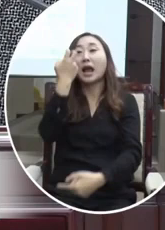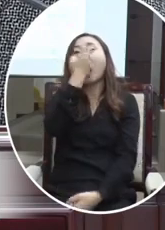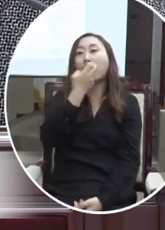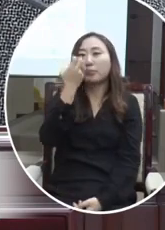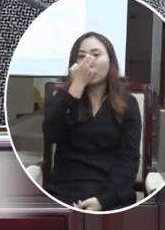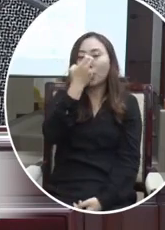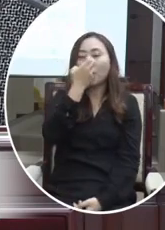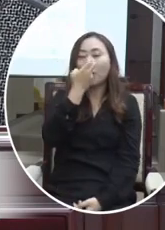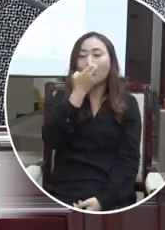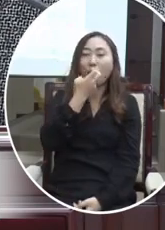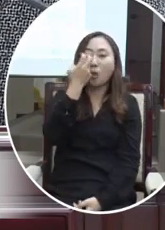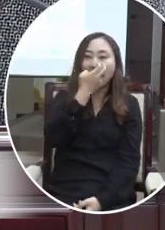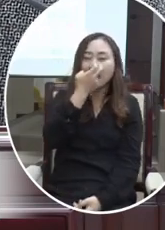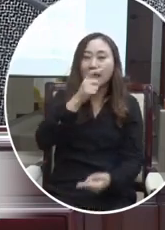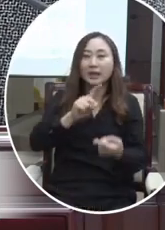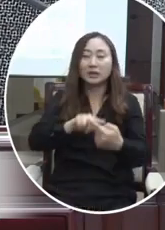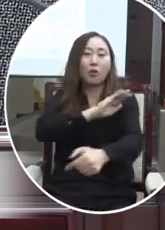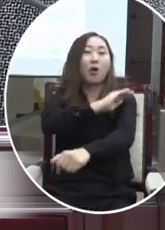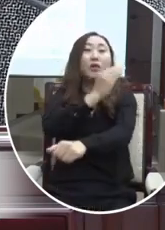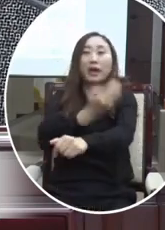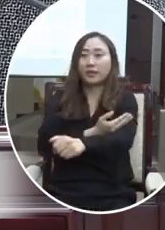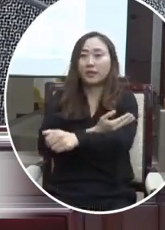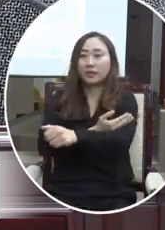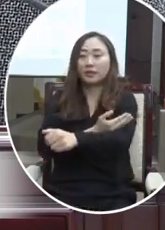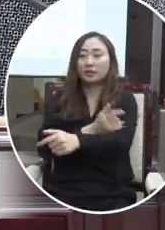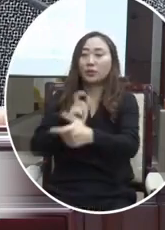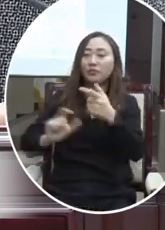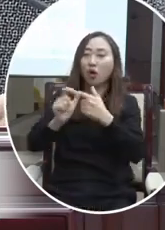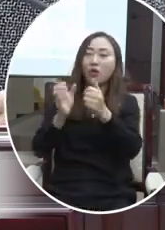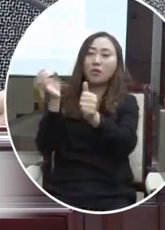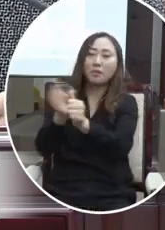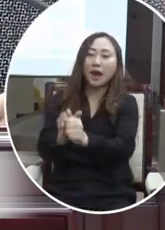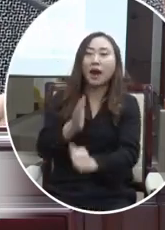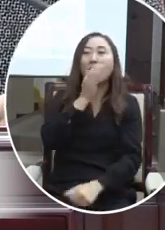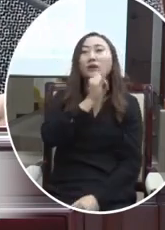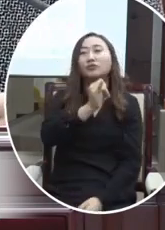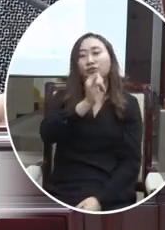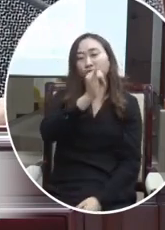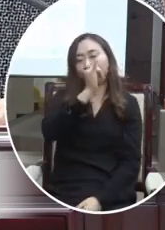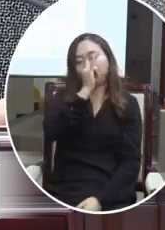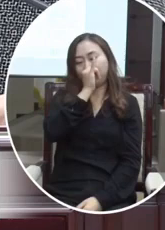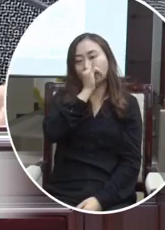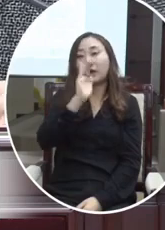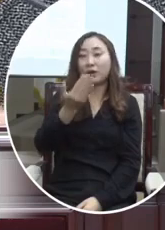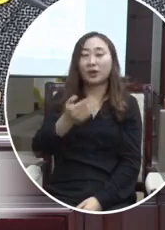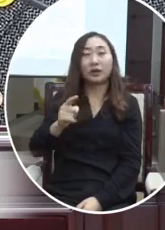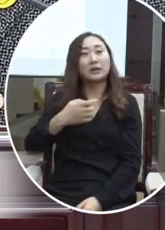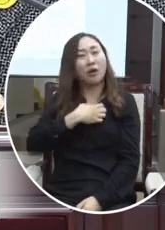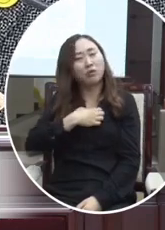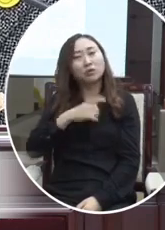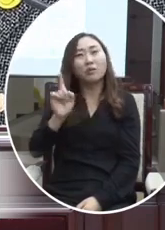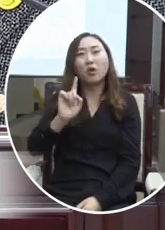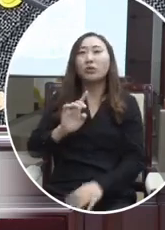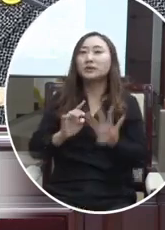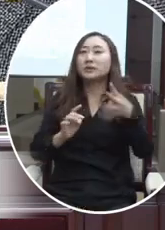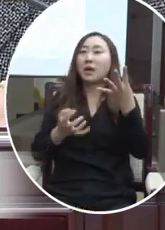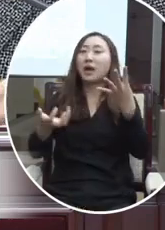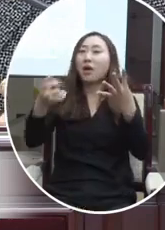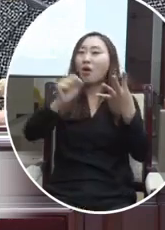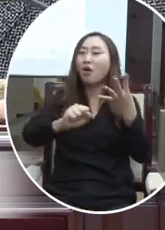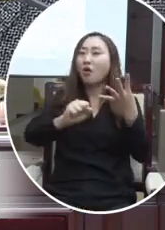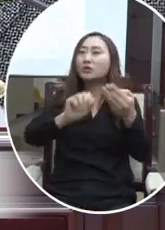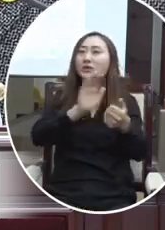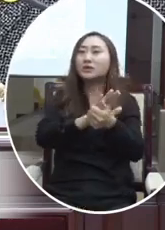어떤 감독이 권리 감독 권한이 좀 더 커지길 바랍니다. 네, 다만 이제 좀 걱정이